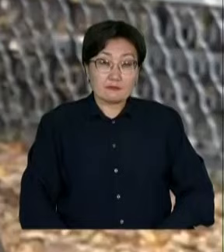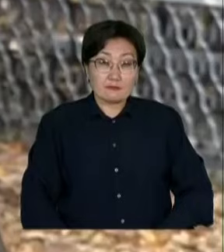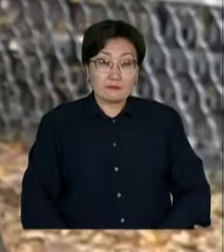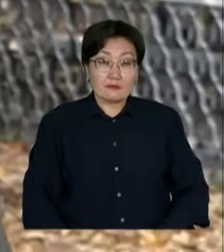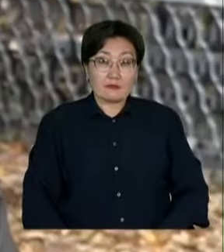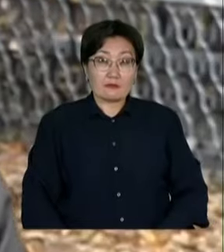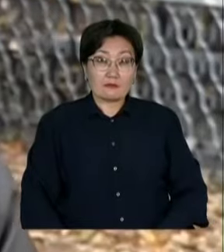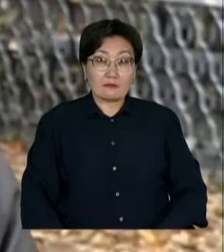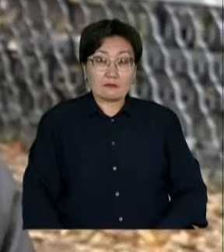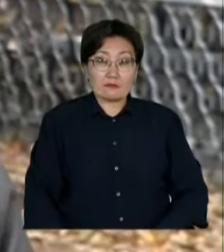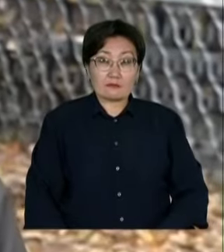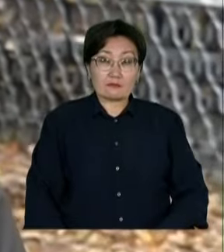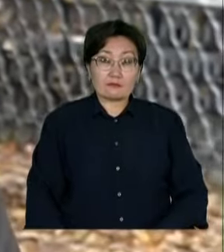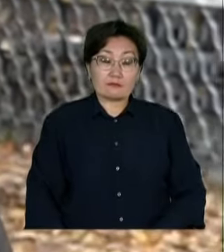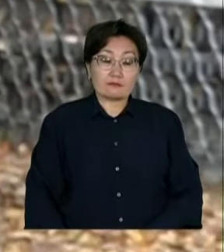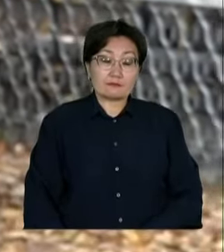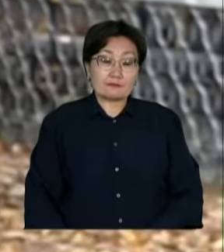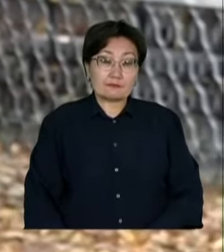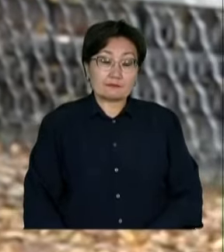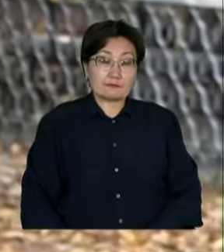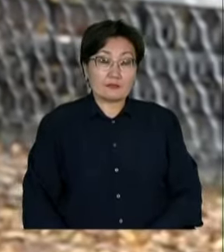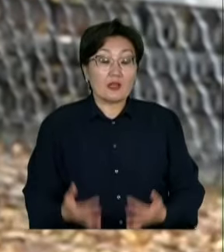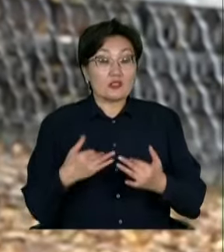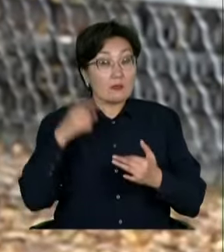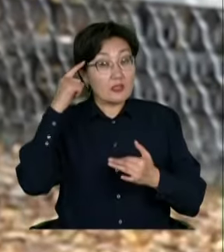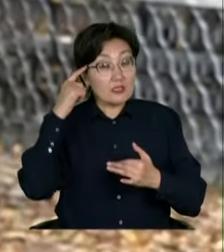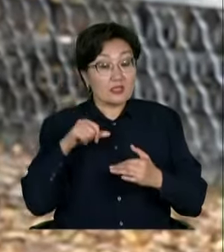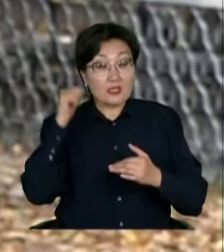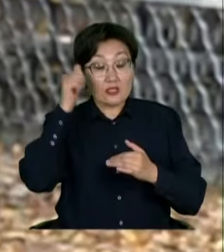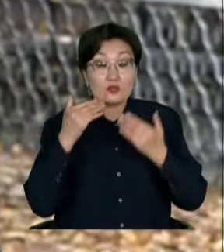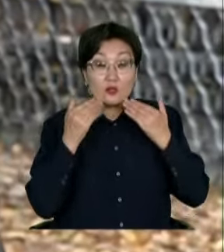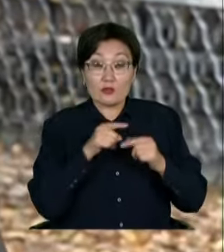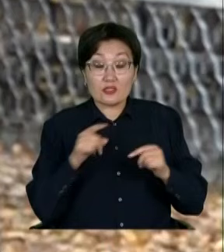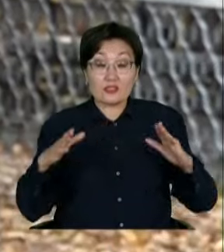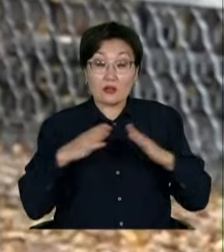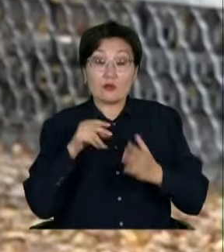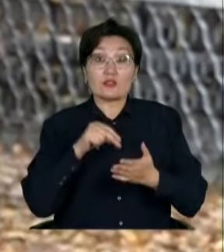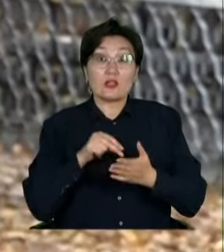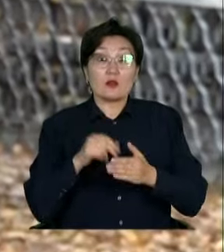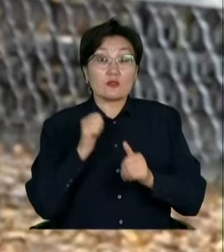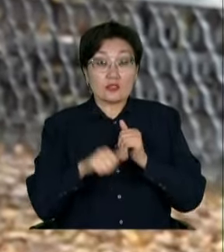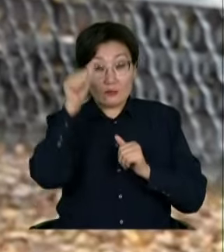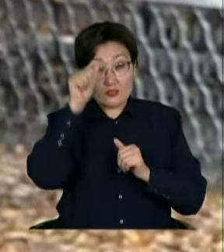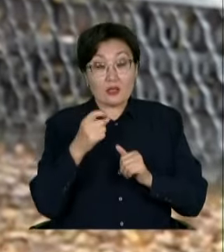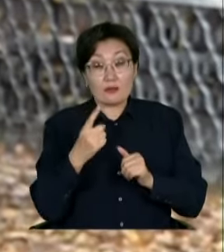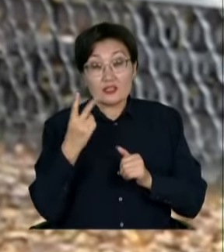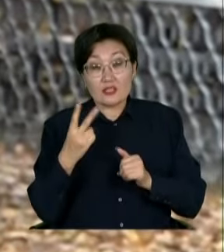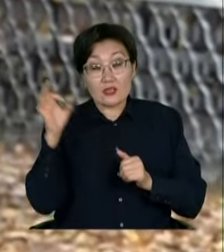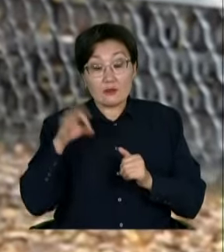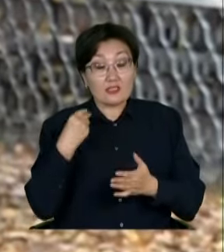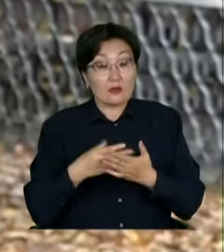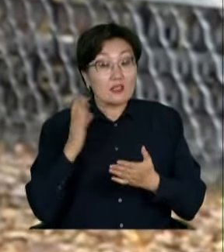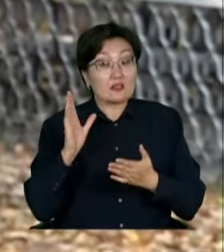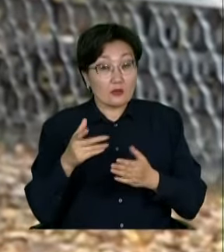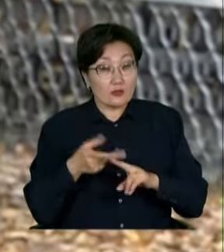Я считаю, что до конца года цены так и продолжат расти. Менің ойымша жыл соңына дейін үйдің бағасы айына 1-2%-ға қымбаттап